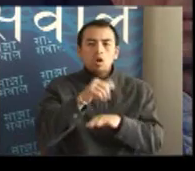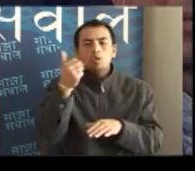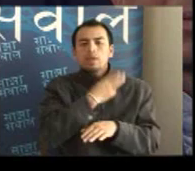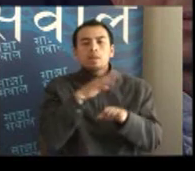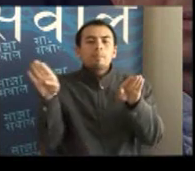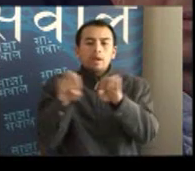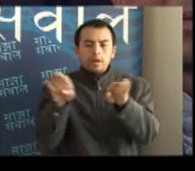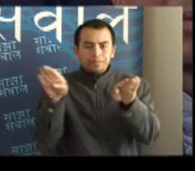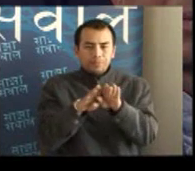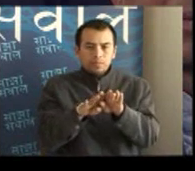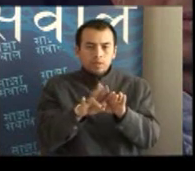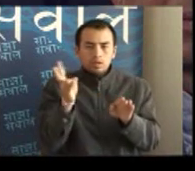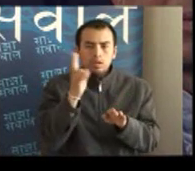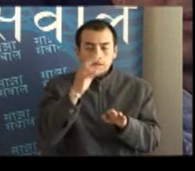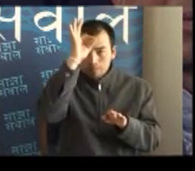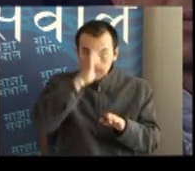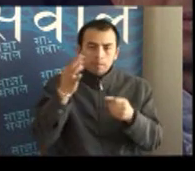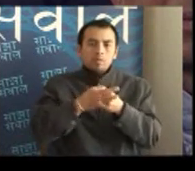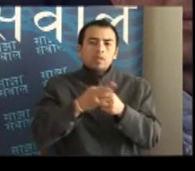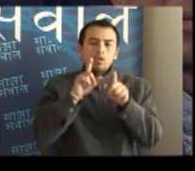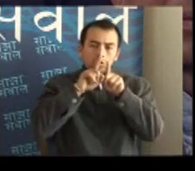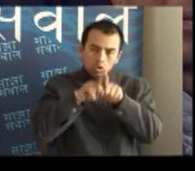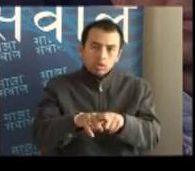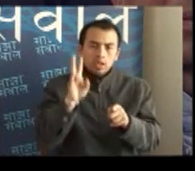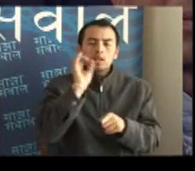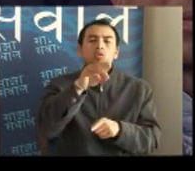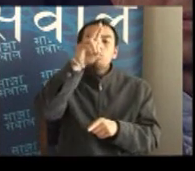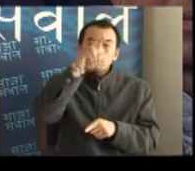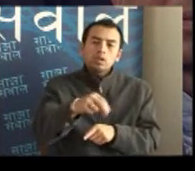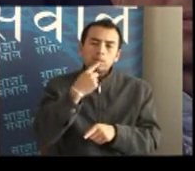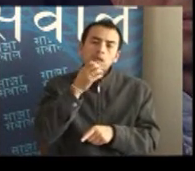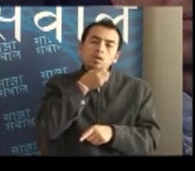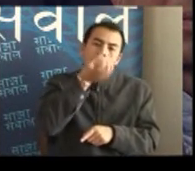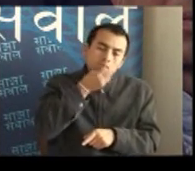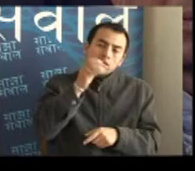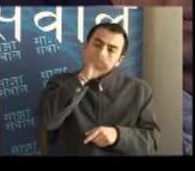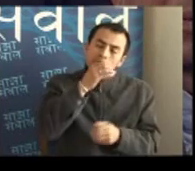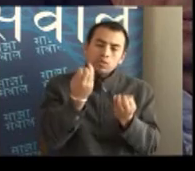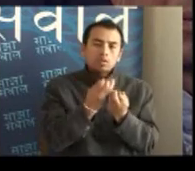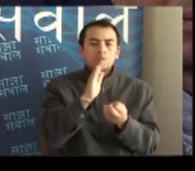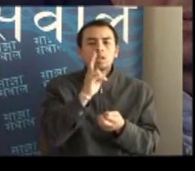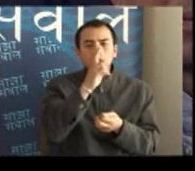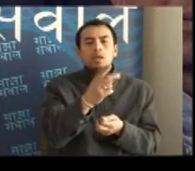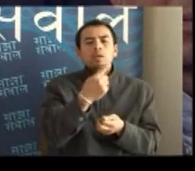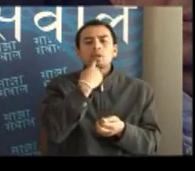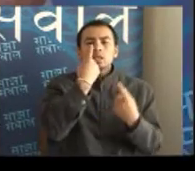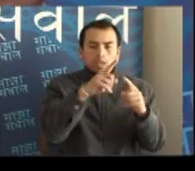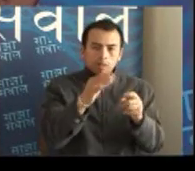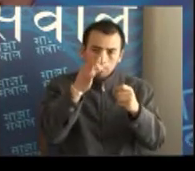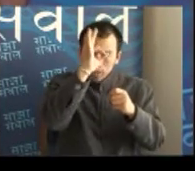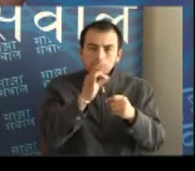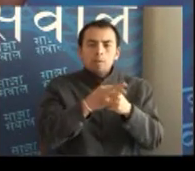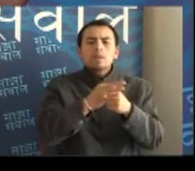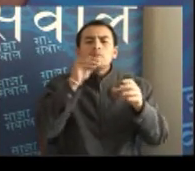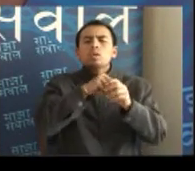नागरिक सरहको शिक्षा चाहिँ विशेष व्यवस्थासहित शिक्षा दिनुपर्छ भनेर हामी आवाज उठाइरहेका छौँ। तथापि हो त्यही तपाईँले भनेको विशेष व्यवस्थामा